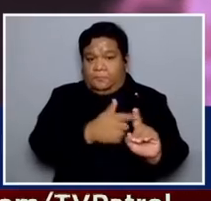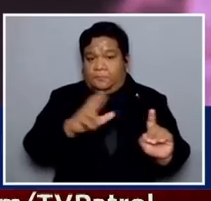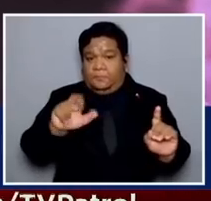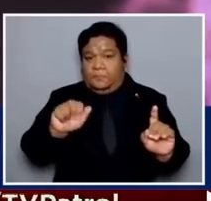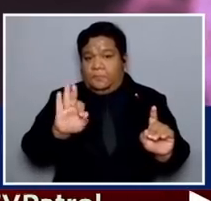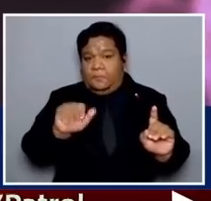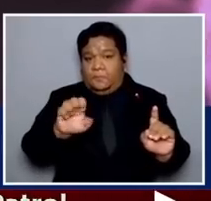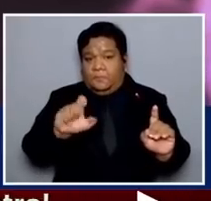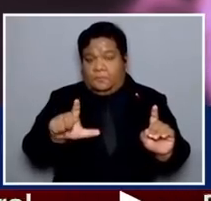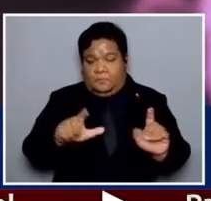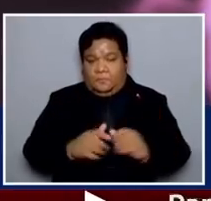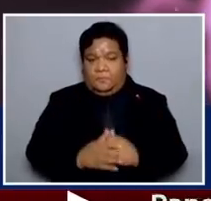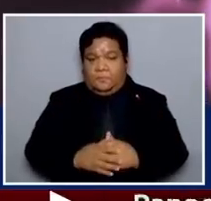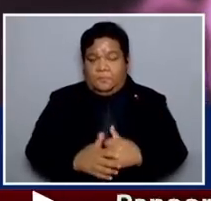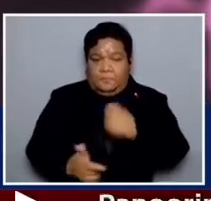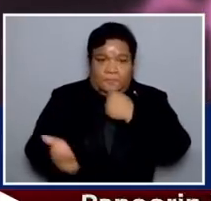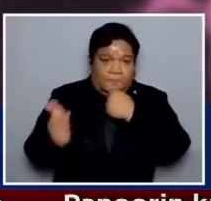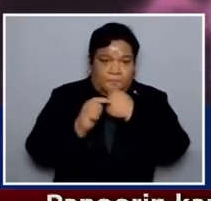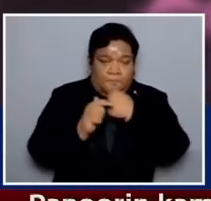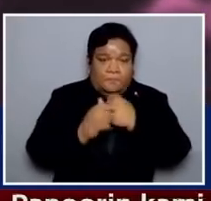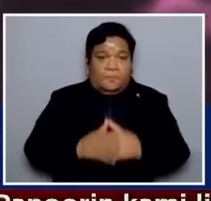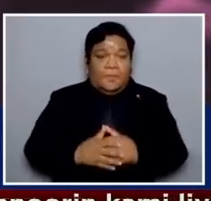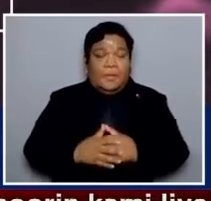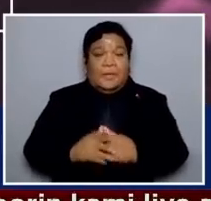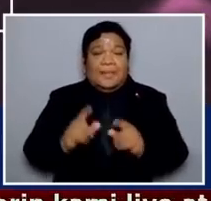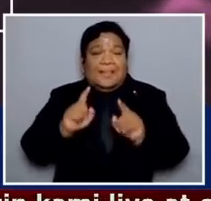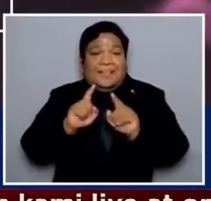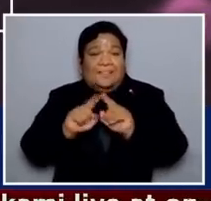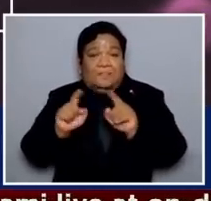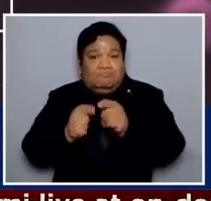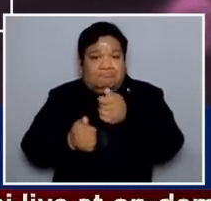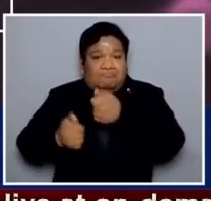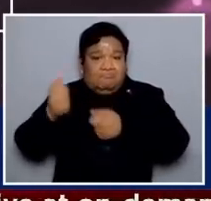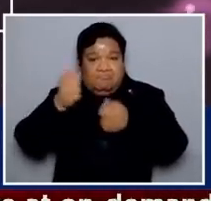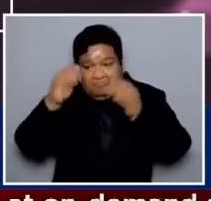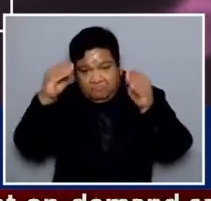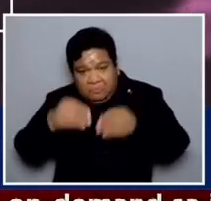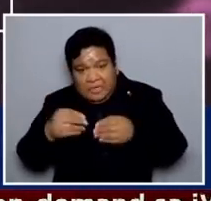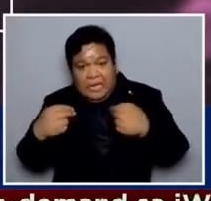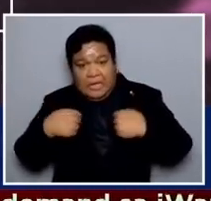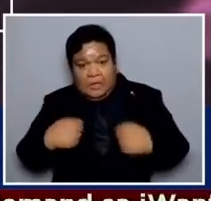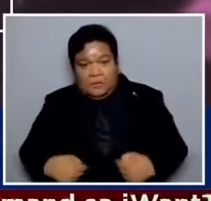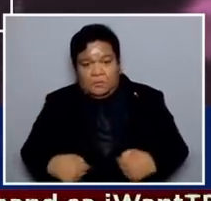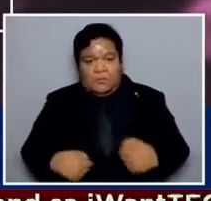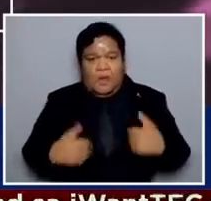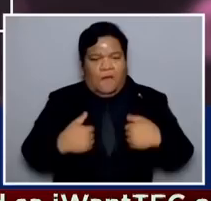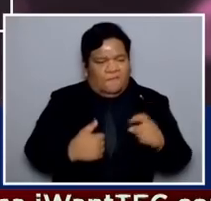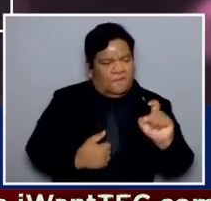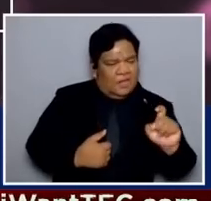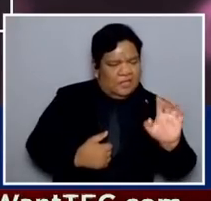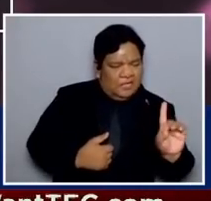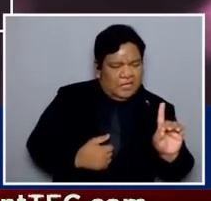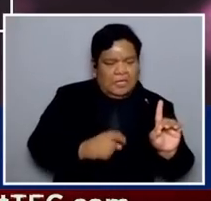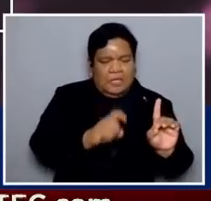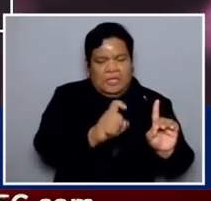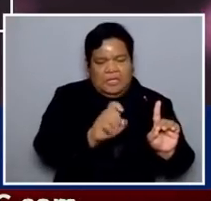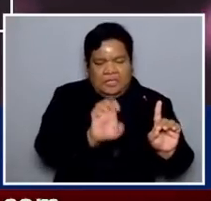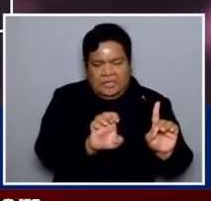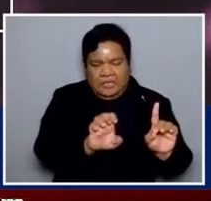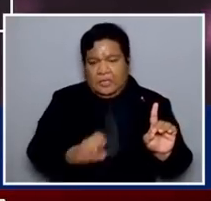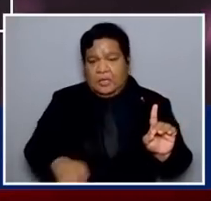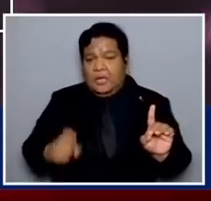Binabantayan ngayon ng health authorities ang 3 recombinant ng coronavirus, ang XD, XE at